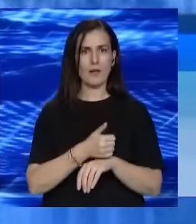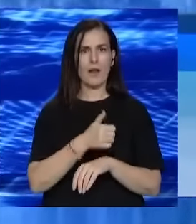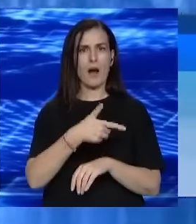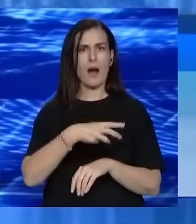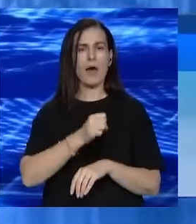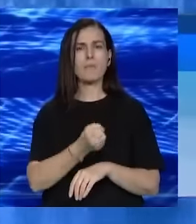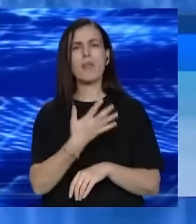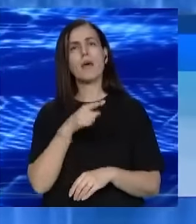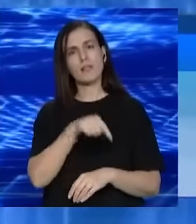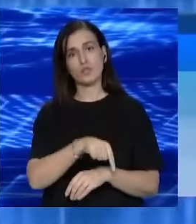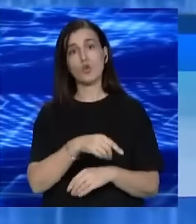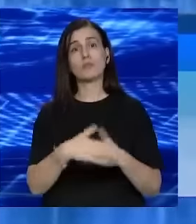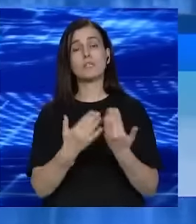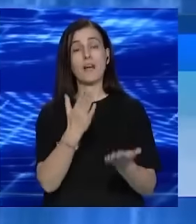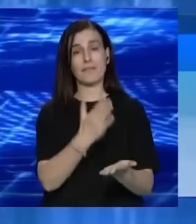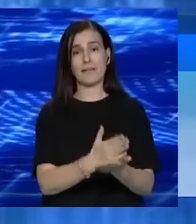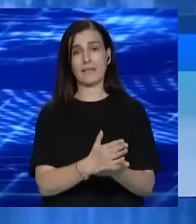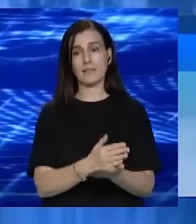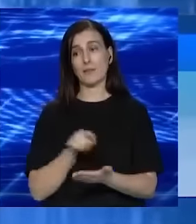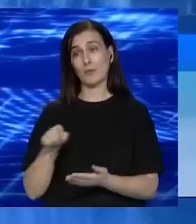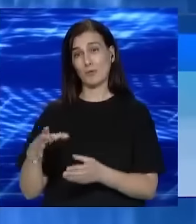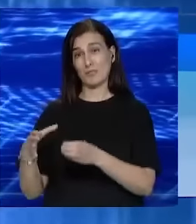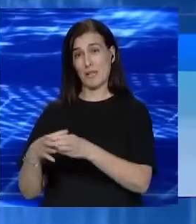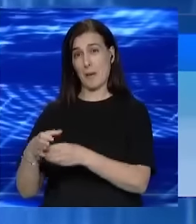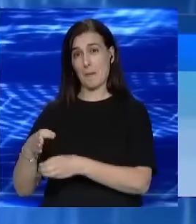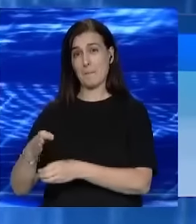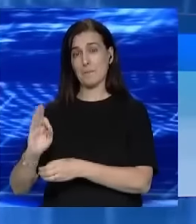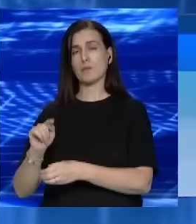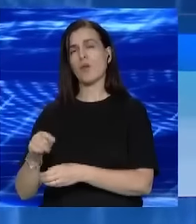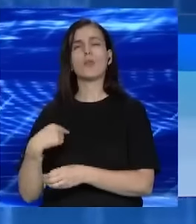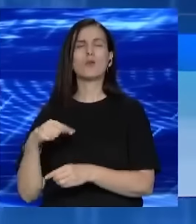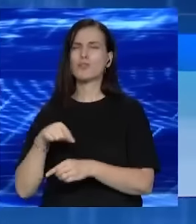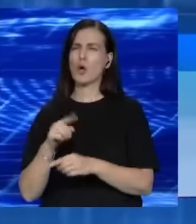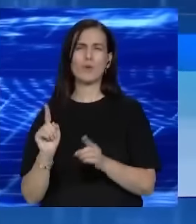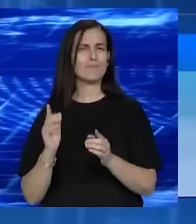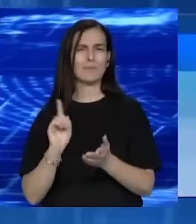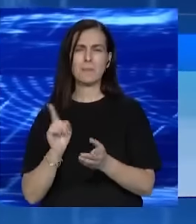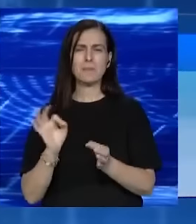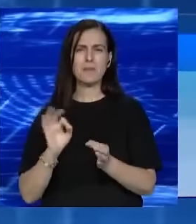kreu i qeverisë po keq përdor gjykatat për të dënuar dhe për ta friksuar opozitën.